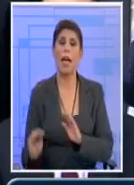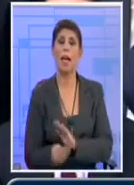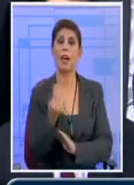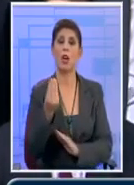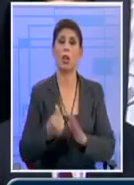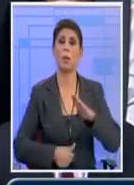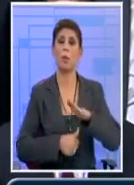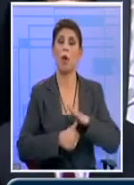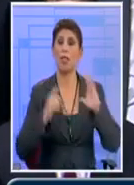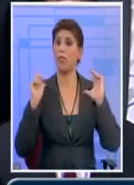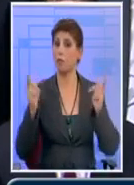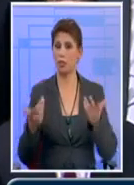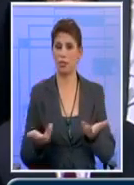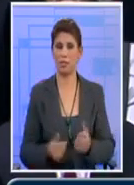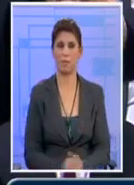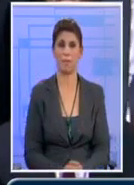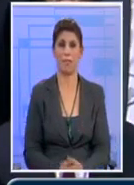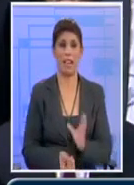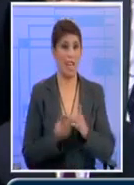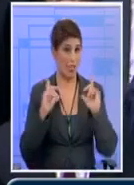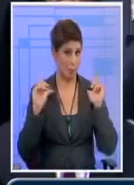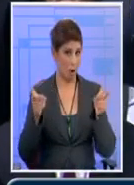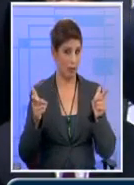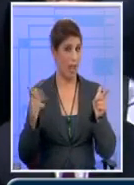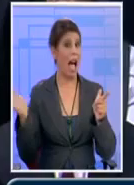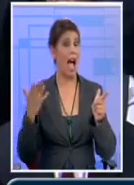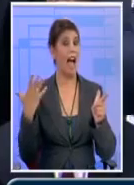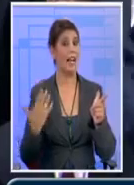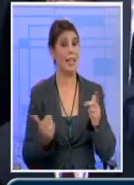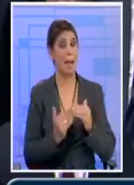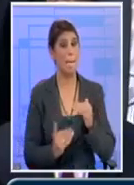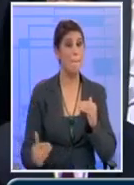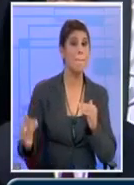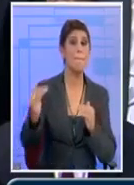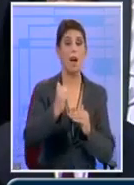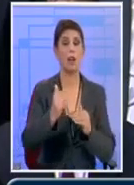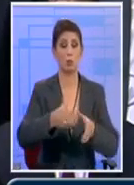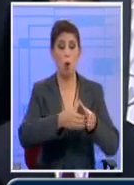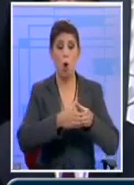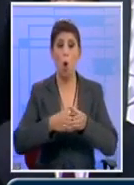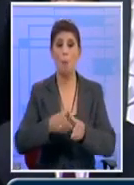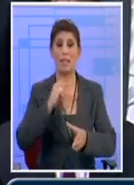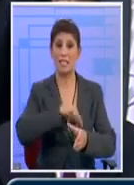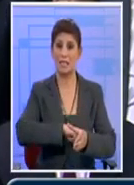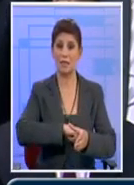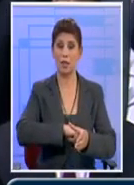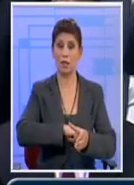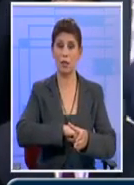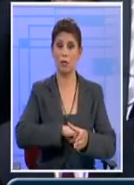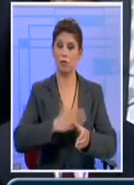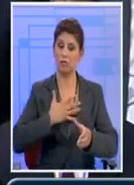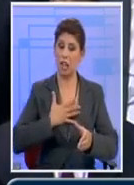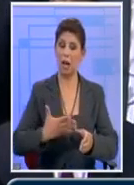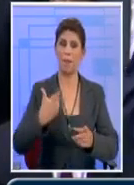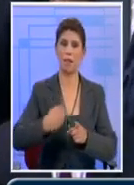της Δημοκρατίας. Η Νέα Δημοκρατία, εάν έβαζε πάνω από το κομματικό της συμφέρον το πατριωτικό